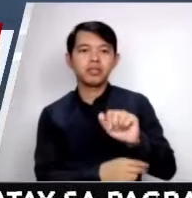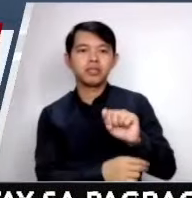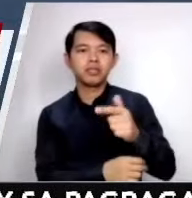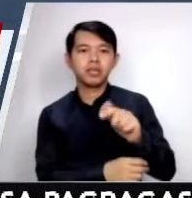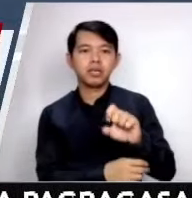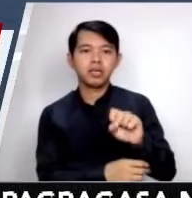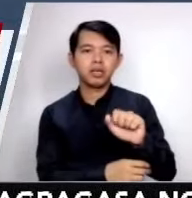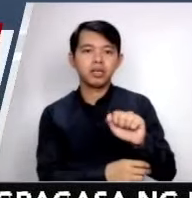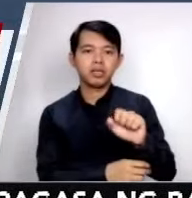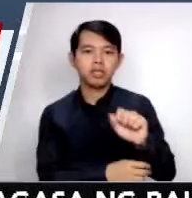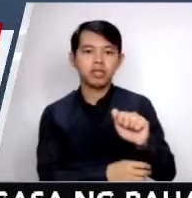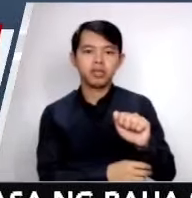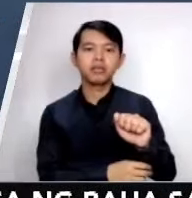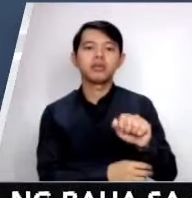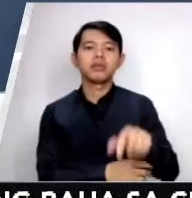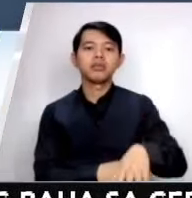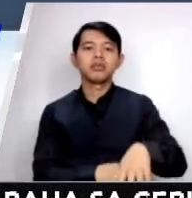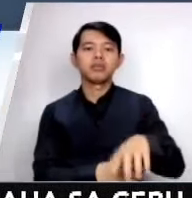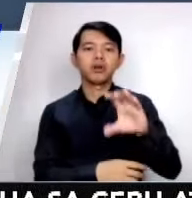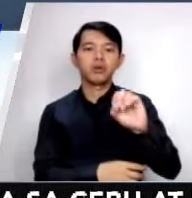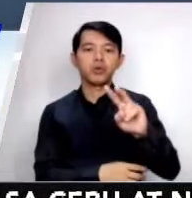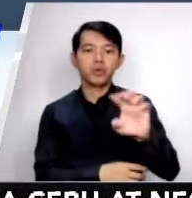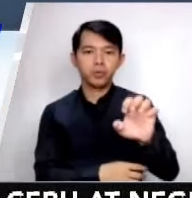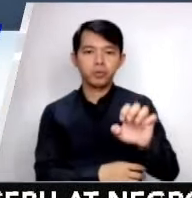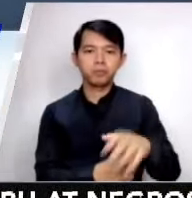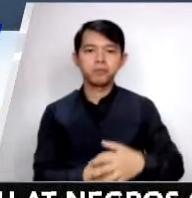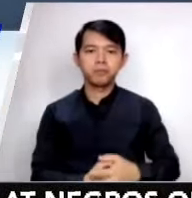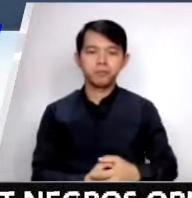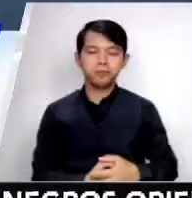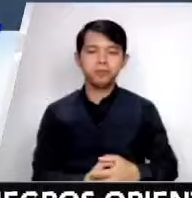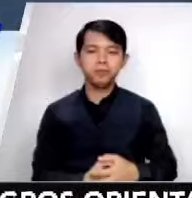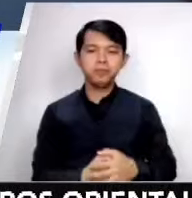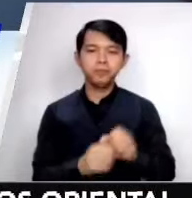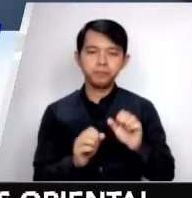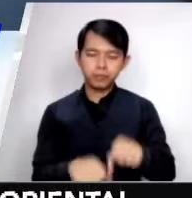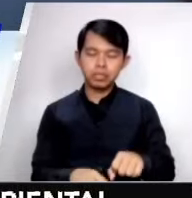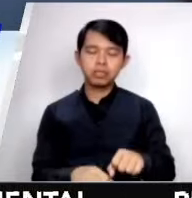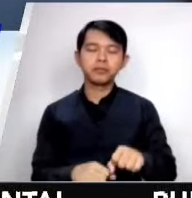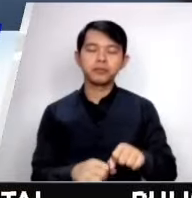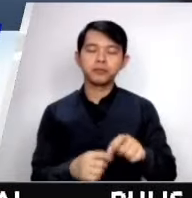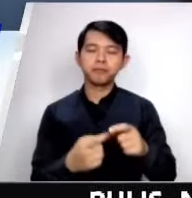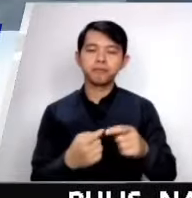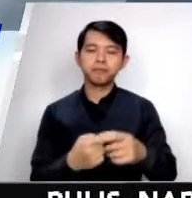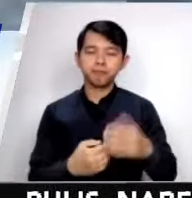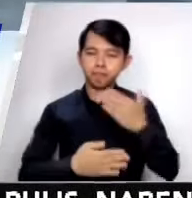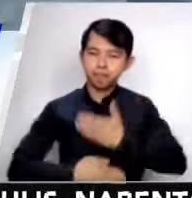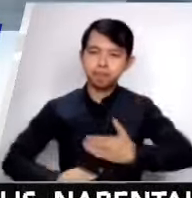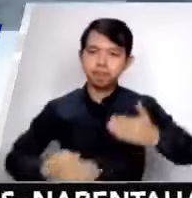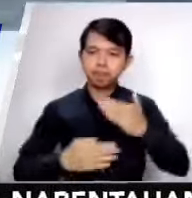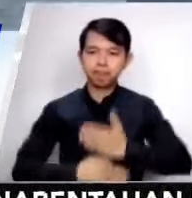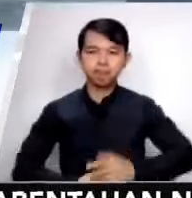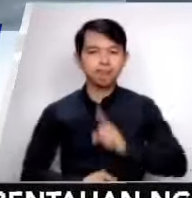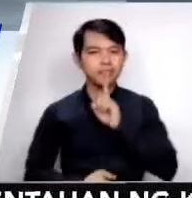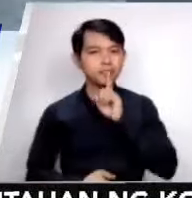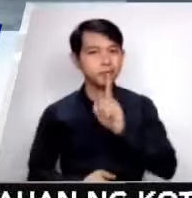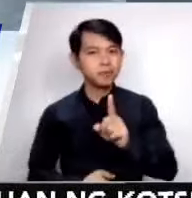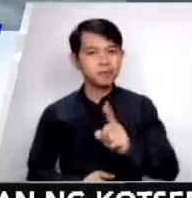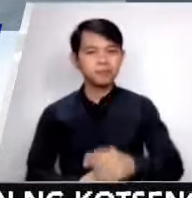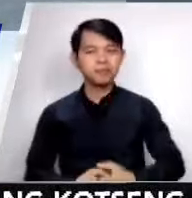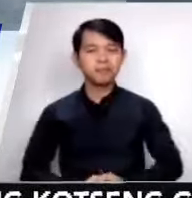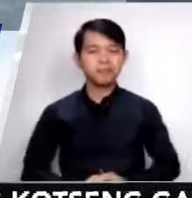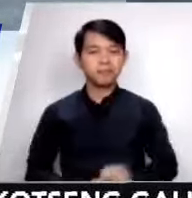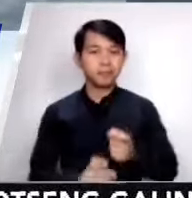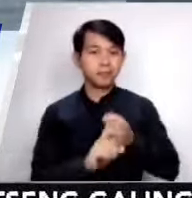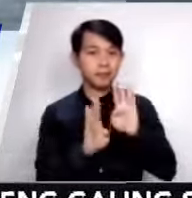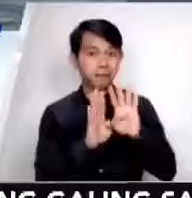Dahil hindi ko super occupied, time suddenly felt slower. Kaya ayun, nag-enjoy kami nung lubos. Mula sa barangay ng Pundakit,